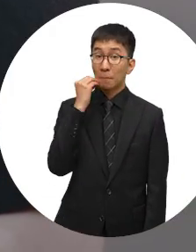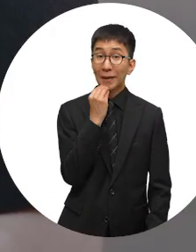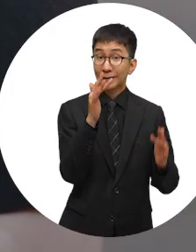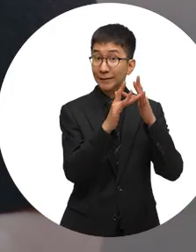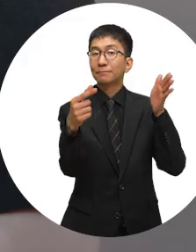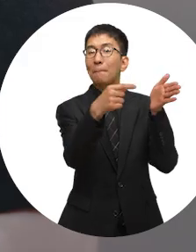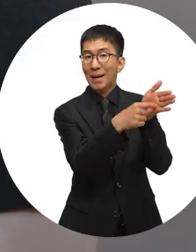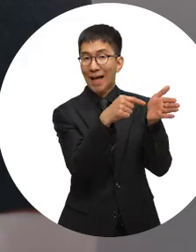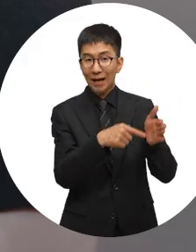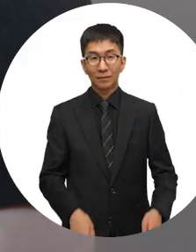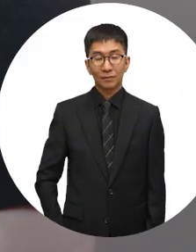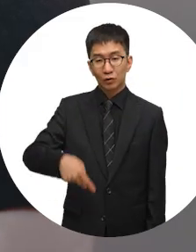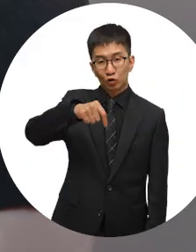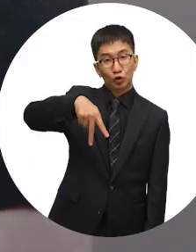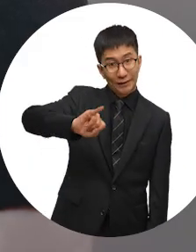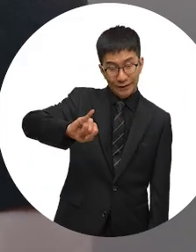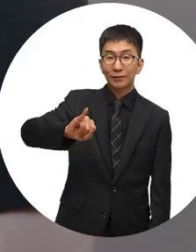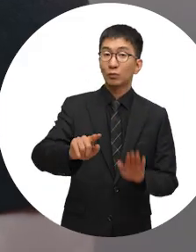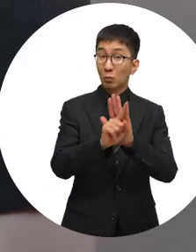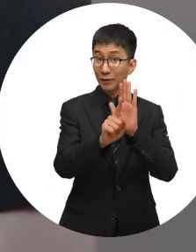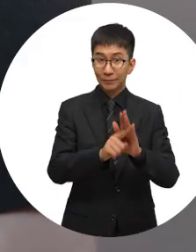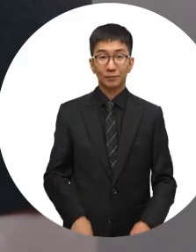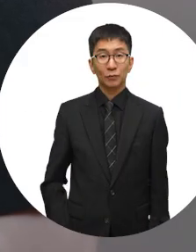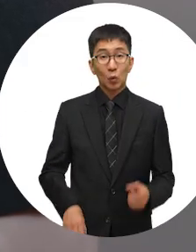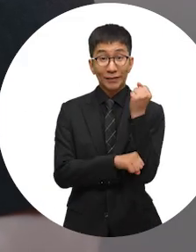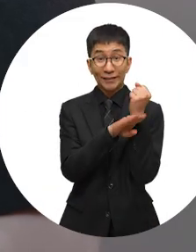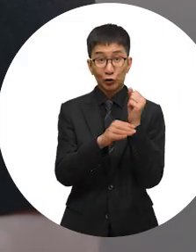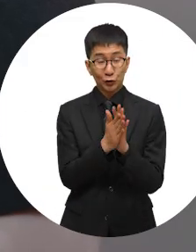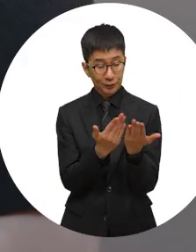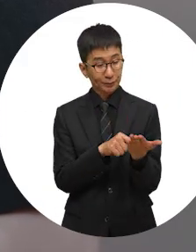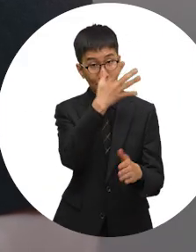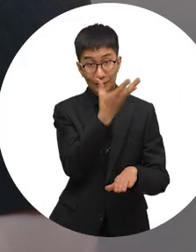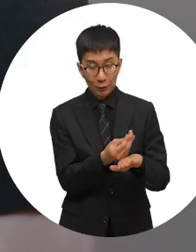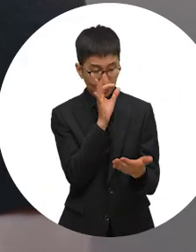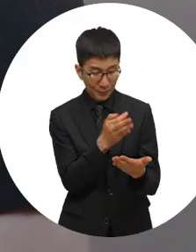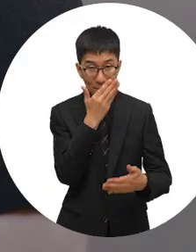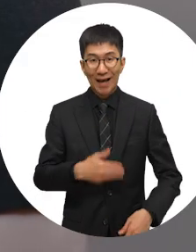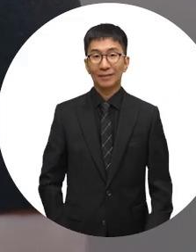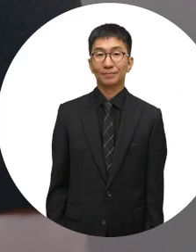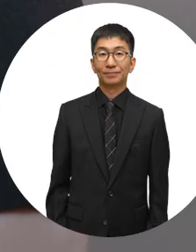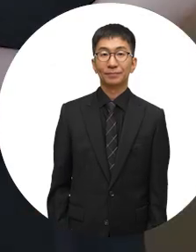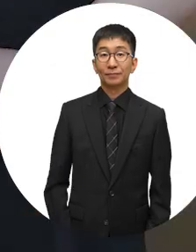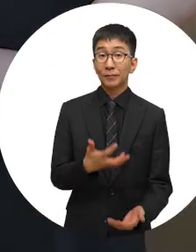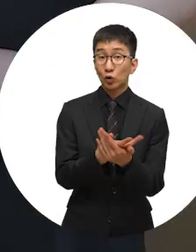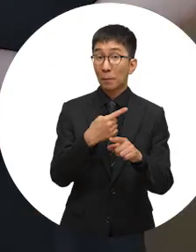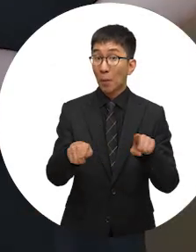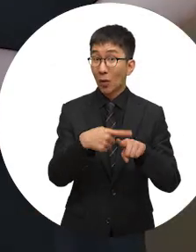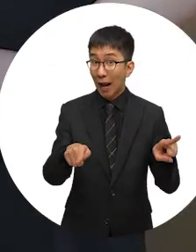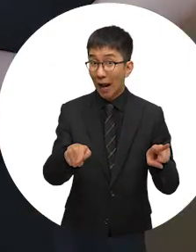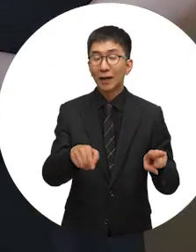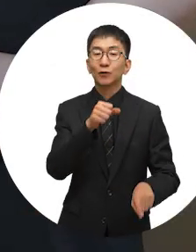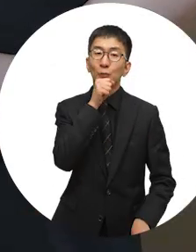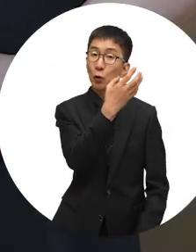경기대학교 홈페이지에 게시되어 있는 수시 모집 요강 또는 전형 가이드북을 통해 확인해 보실 수 있습니다. 서류평가